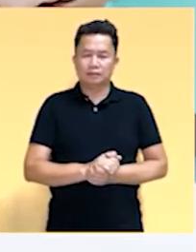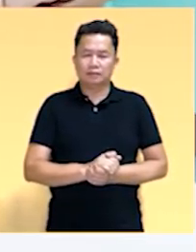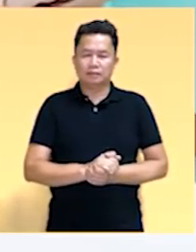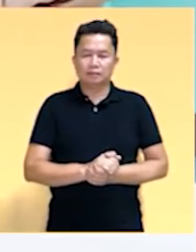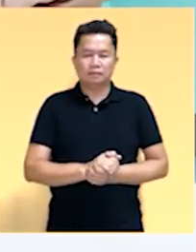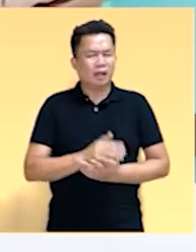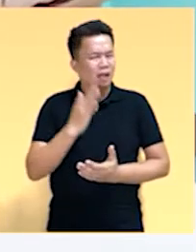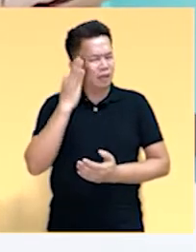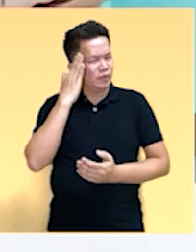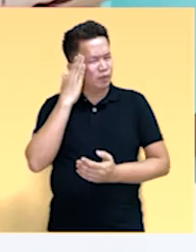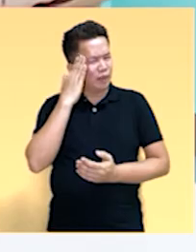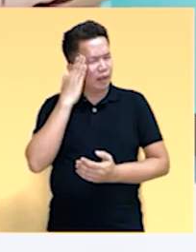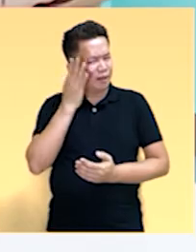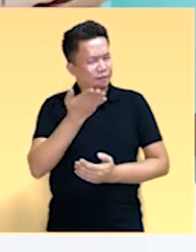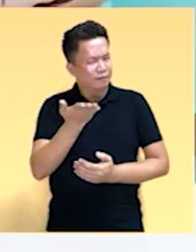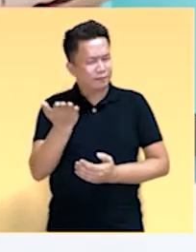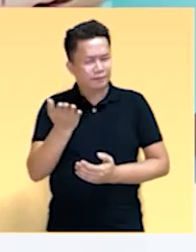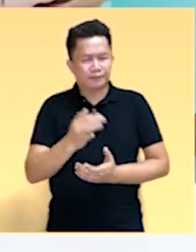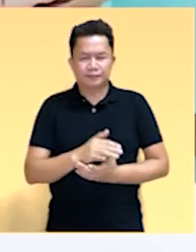Alam nyo ba?